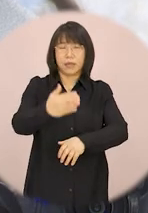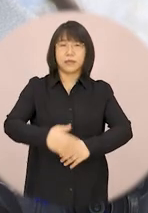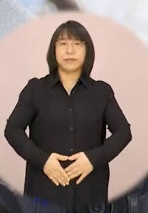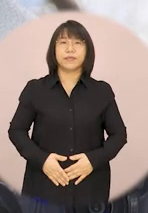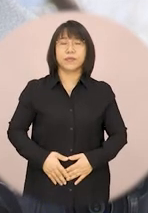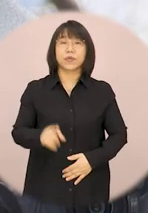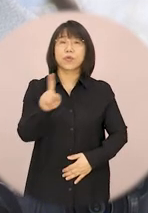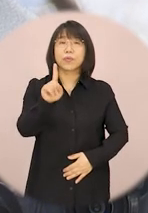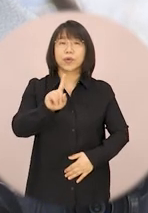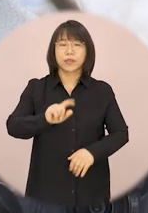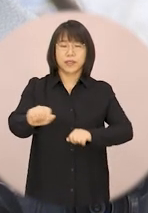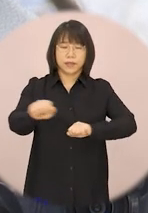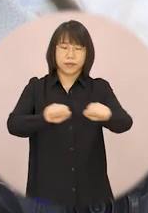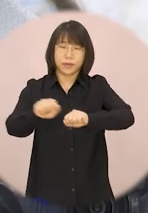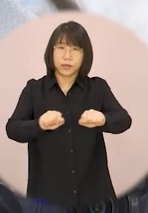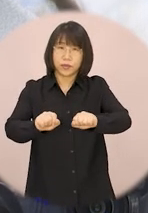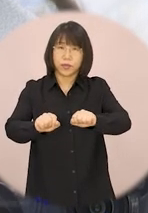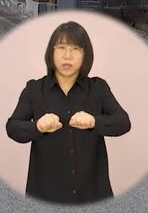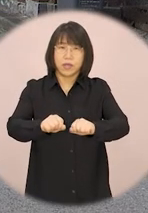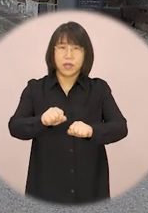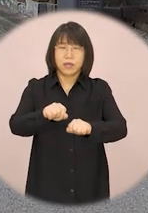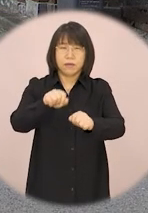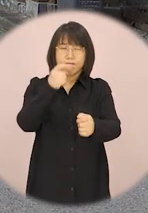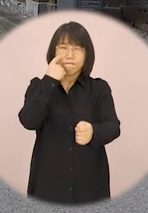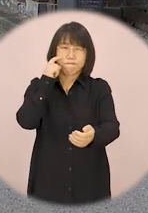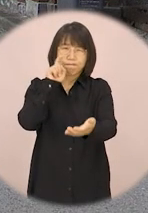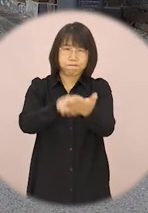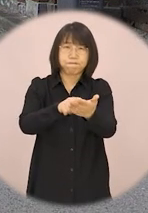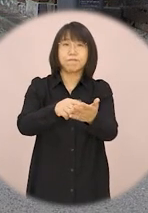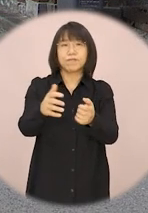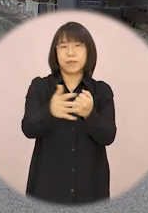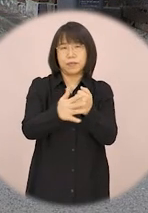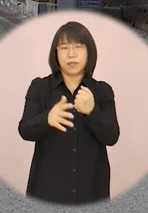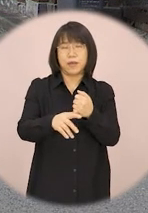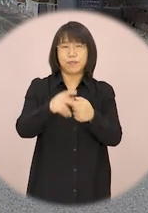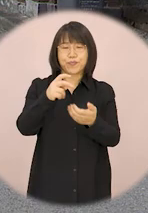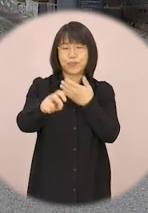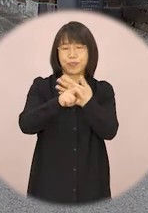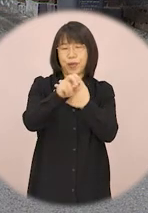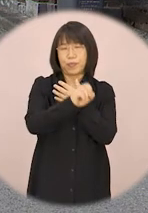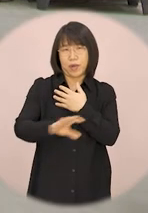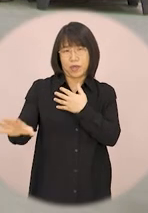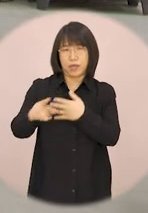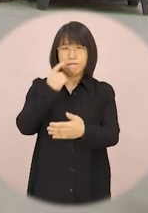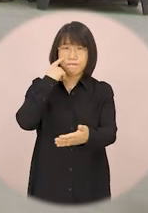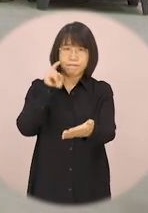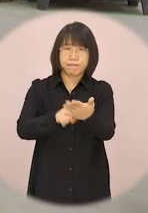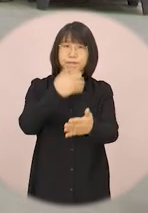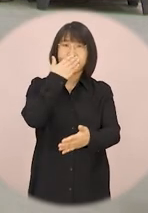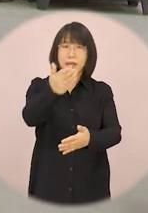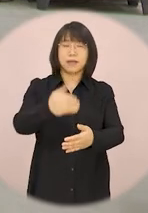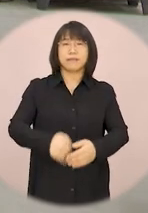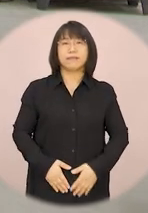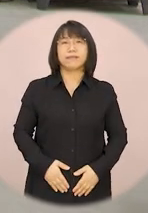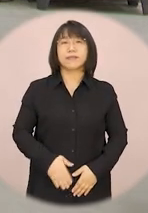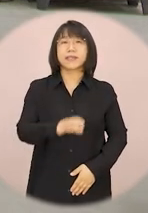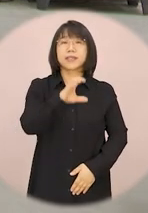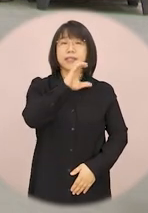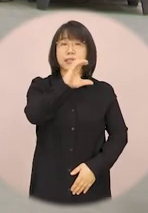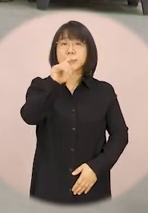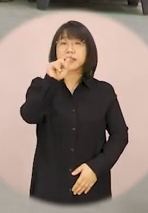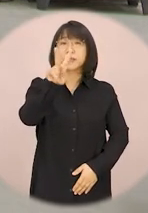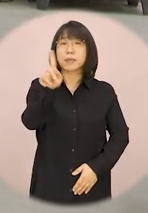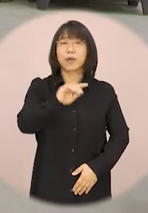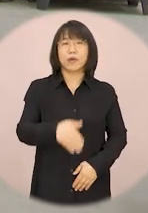동작 감지 기능으로 무단투기 감시 에 탁월한 효과가 있습니다 이동식 cctv 는 500만 화소의 고화질